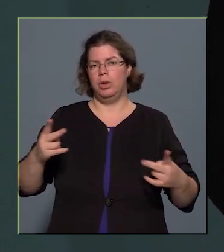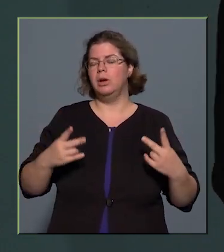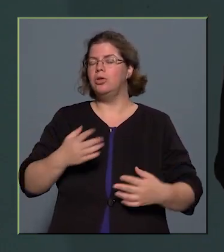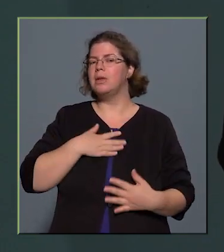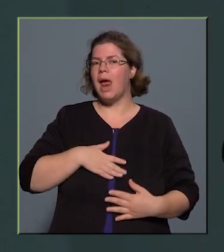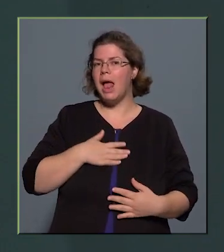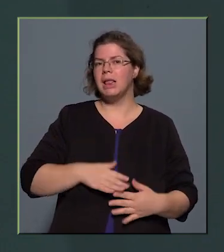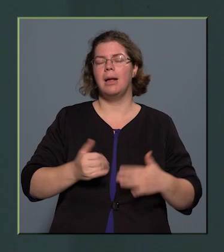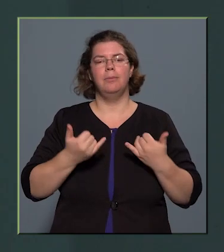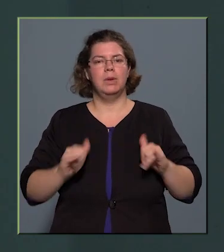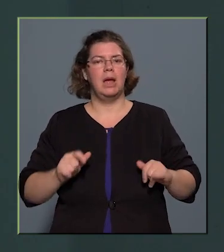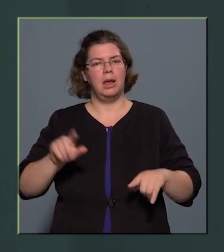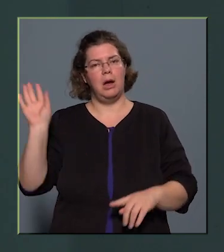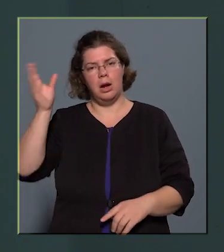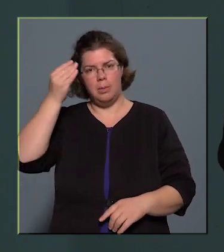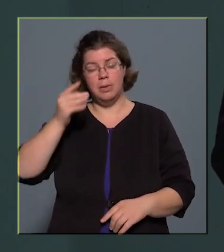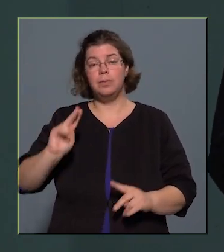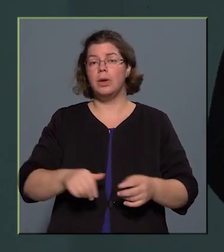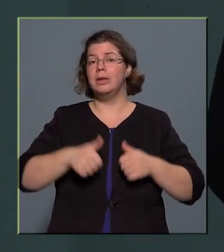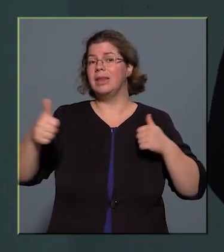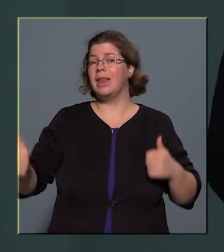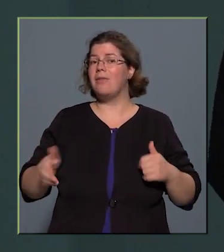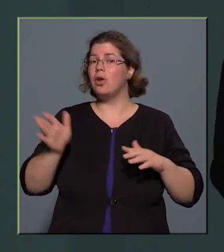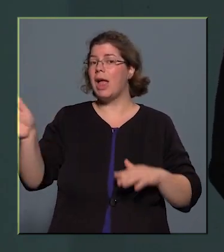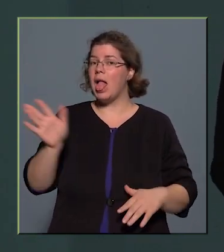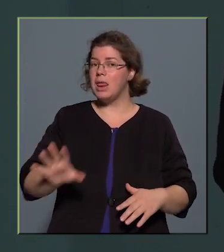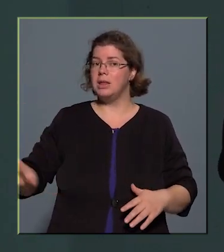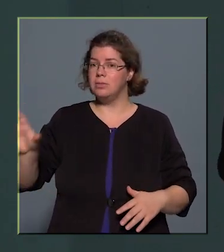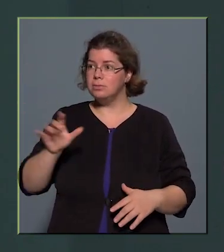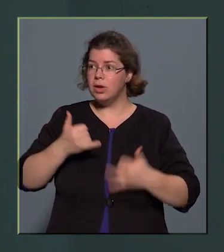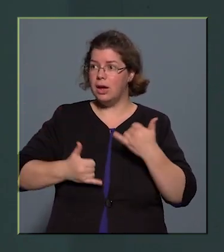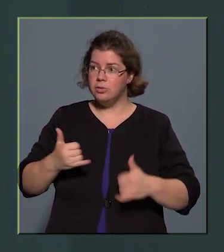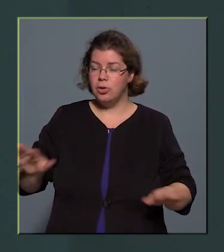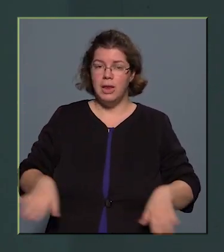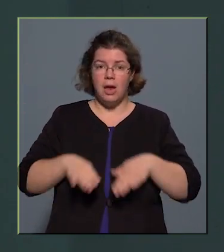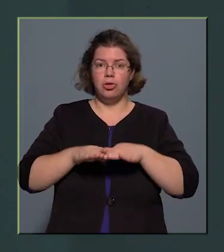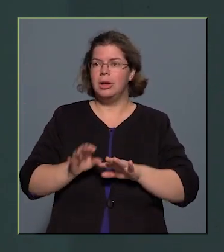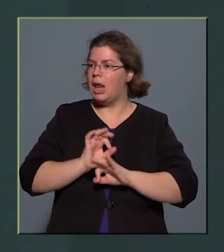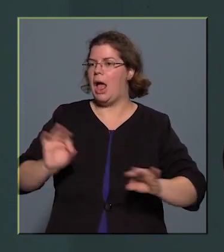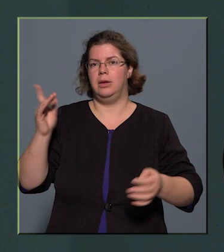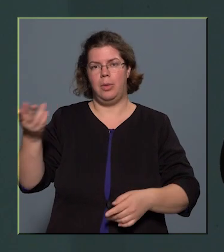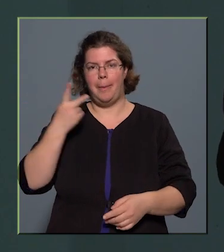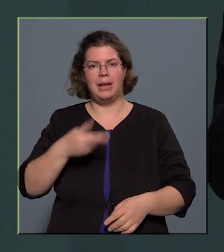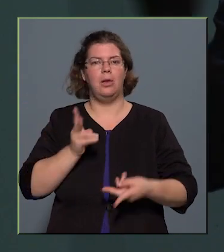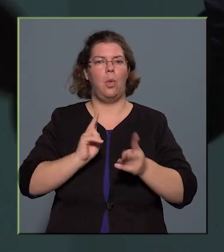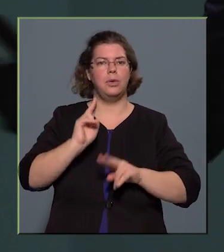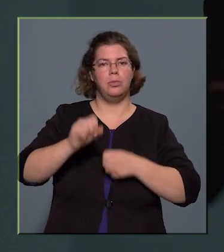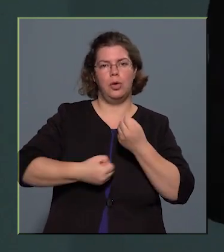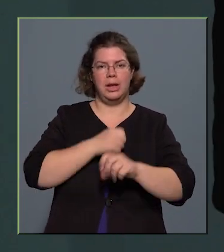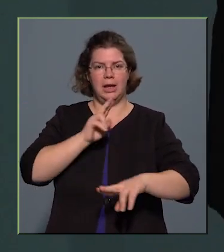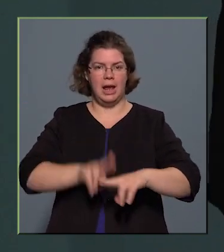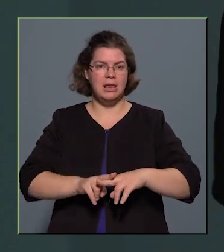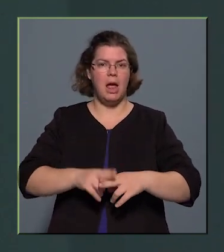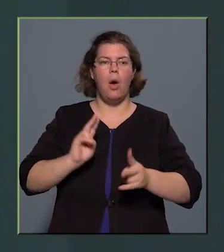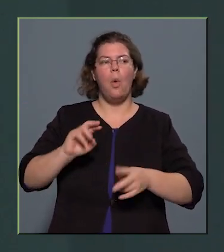Szeretnék mindenkit arra emlékeztetni, hogy távol-keleti versenytársaink ebben a legjobbak. Abban, hogy megnézik, hogy működik egy rendszer, megnézik, hogy működik